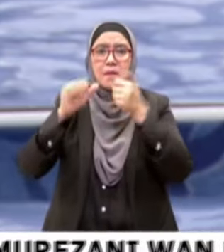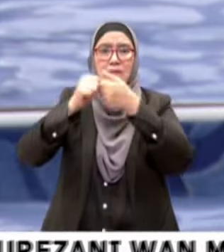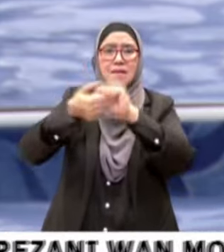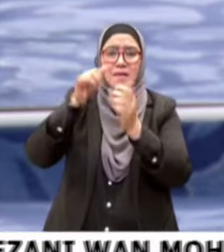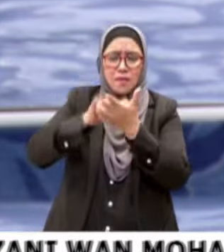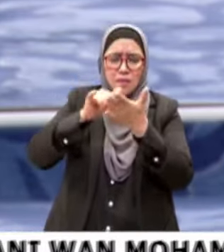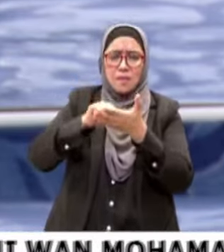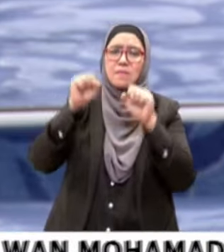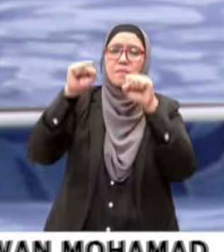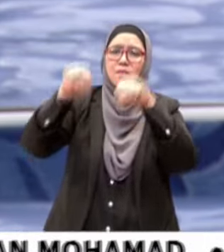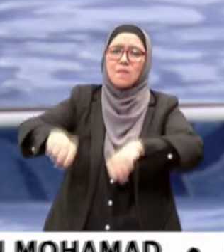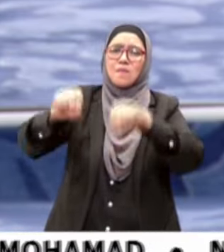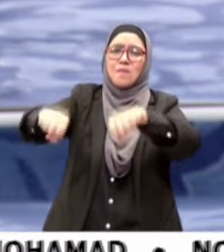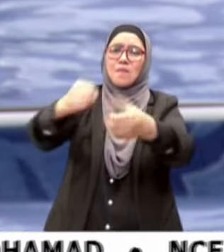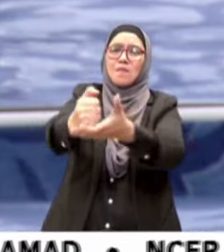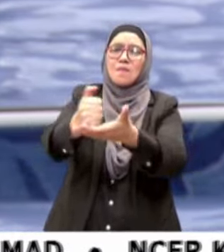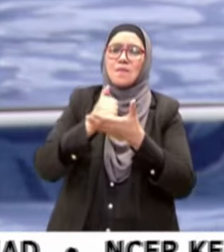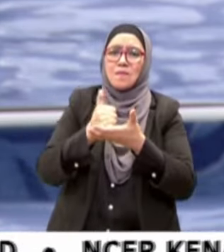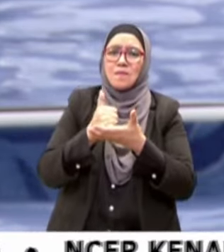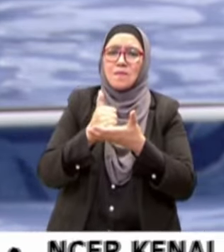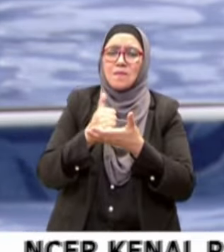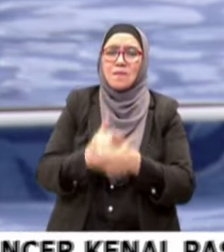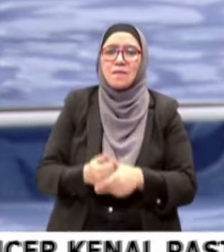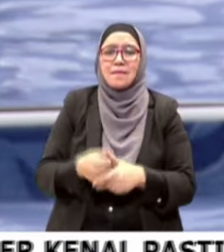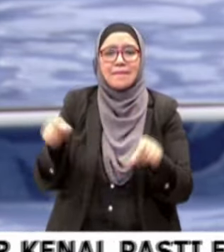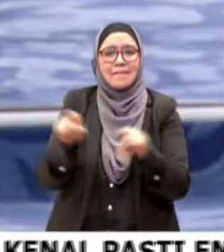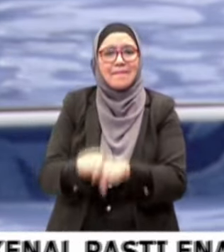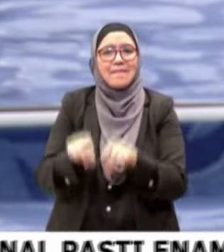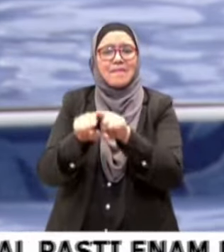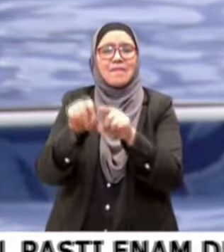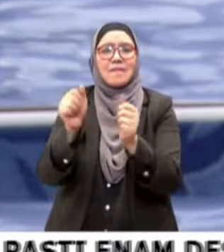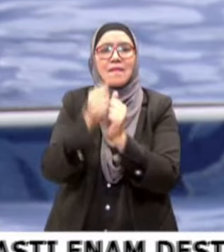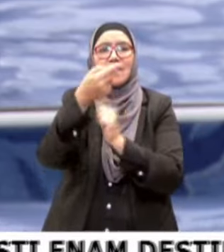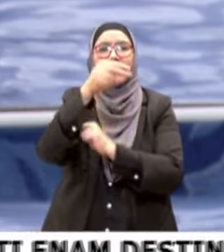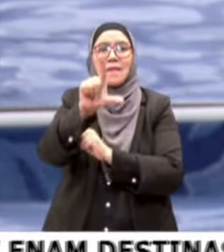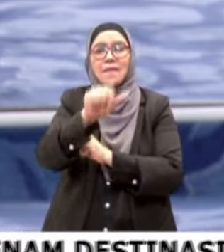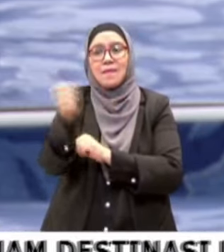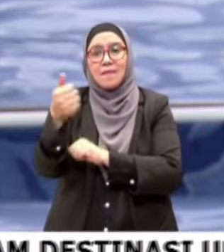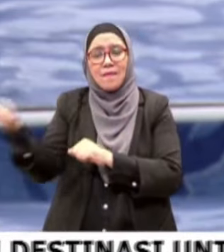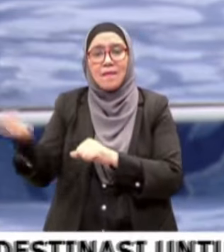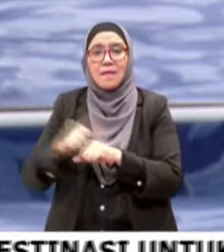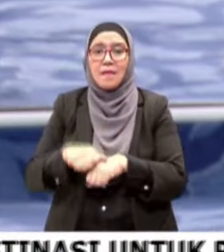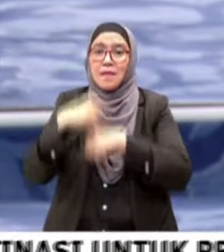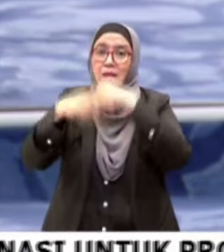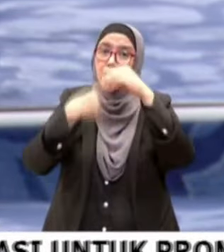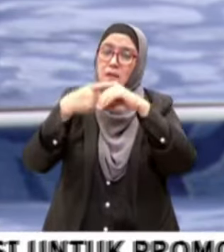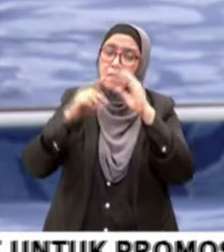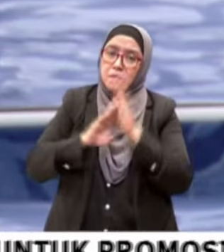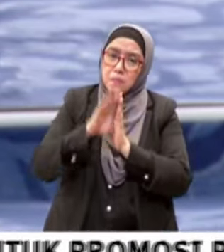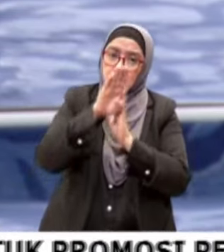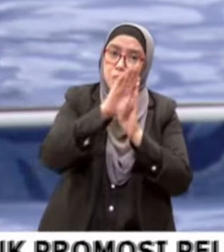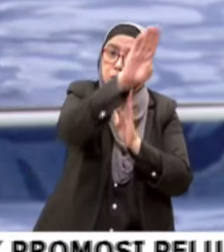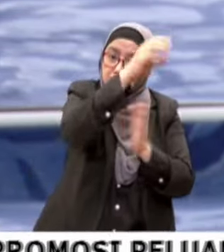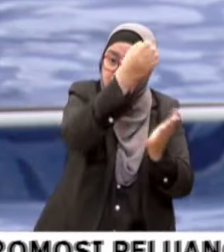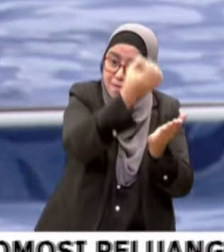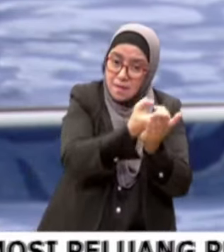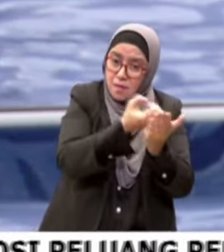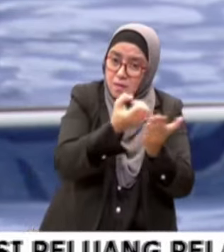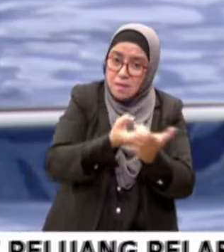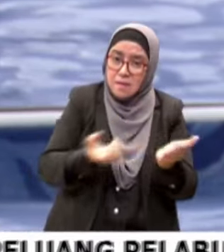begitu juga beberapa hal lain dari segi bencanaan pertumbuhan ekonomi karena